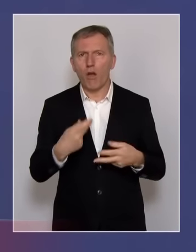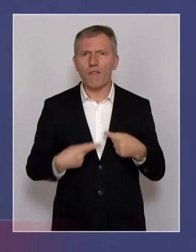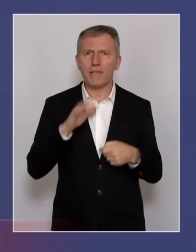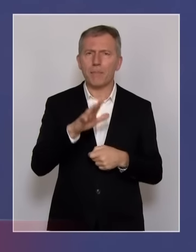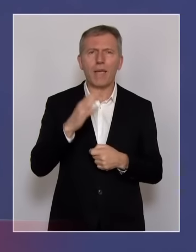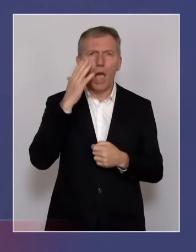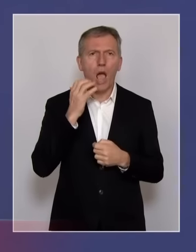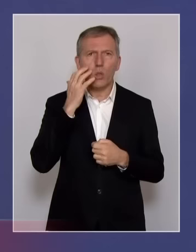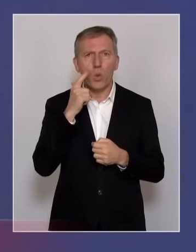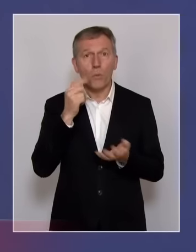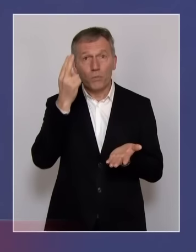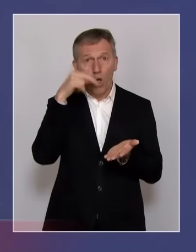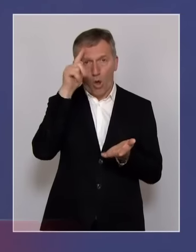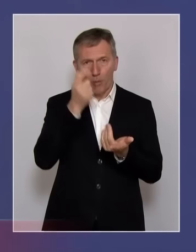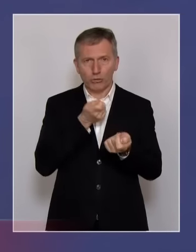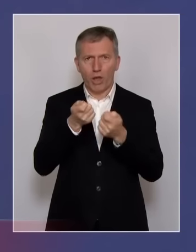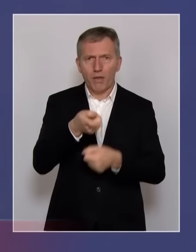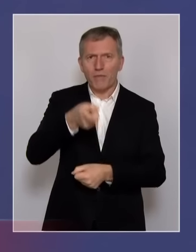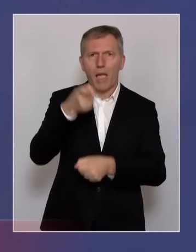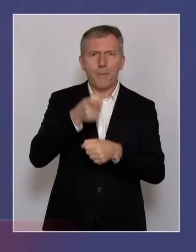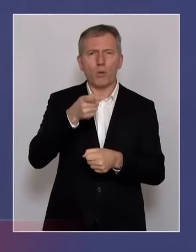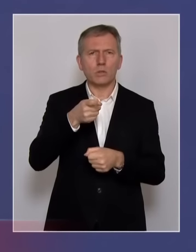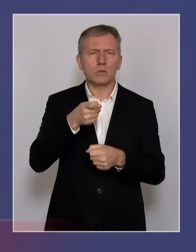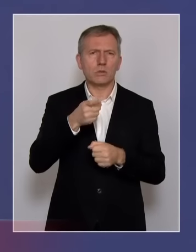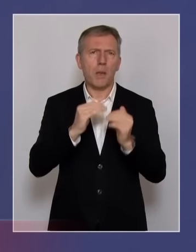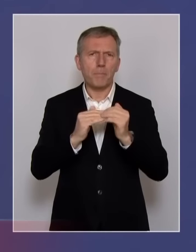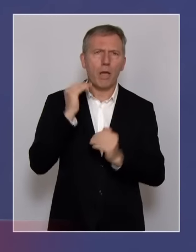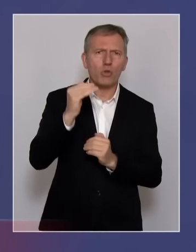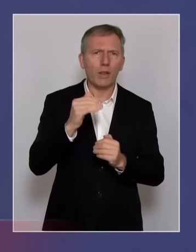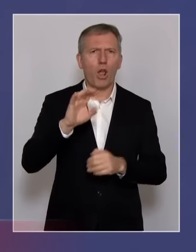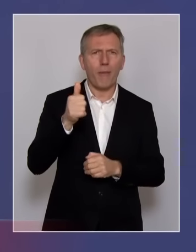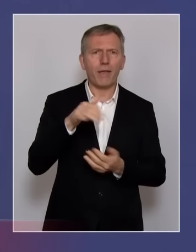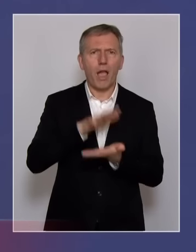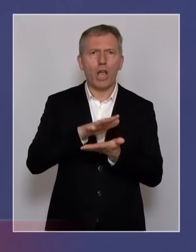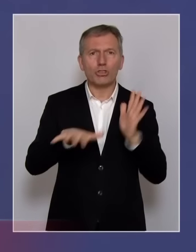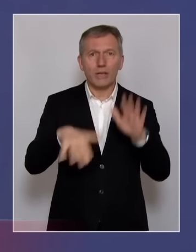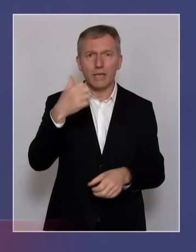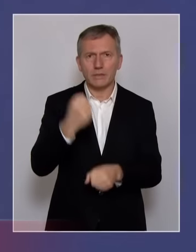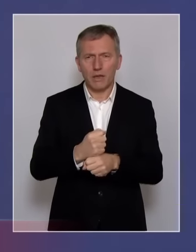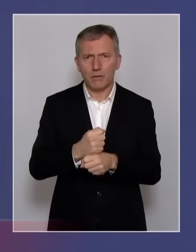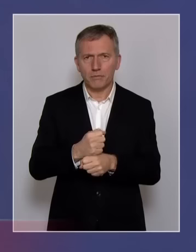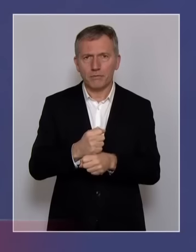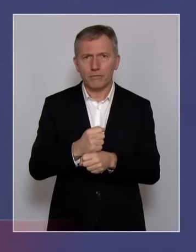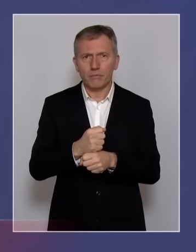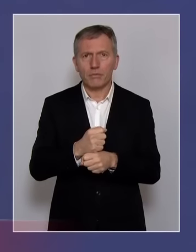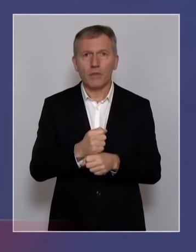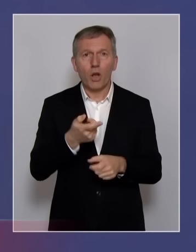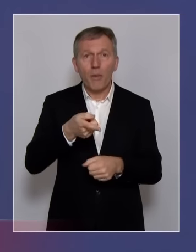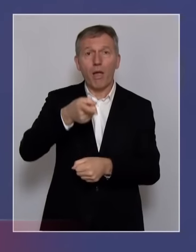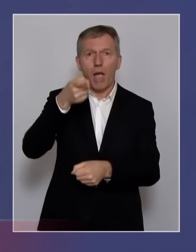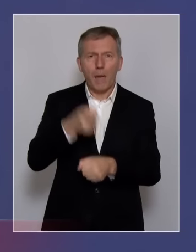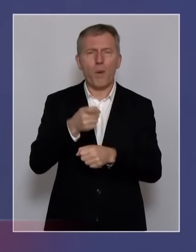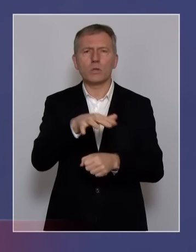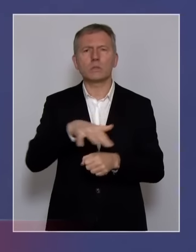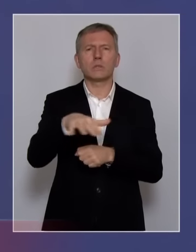adolescents en européen et imposer la majorité numérique à 15 ans pas avant et imposer